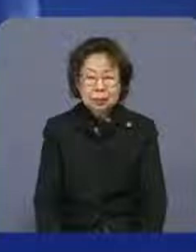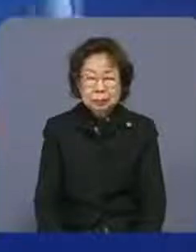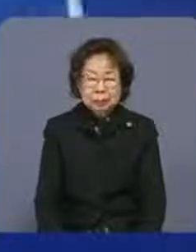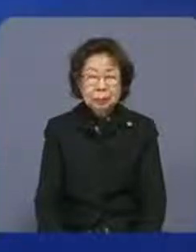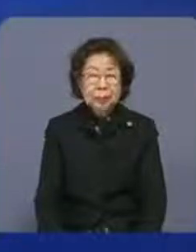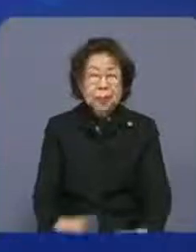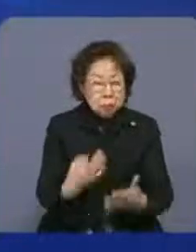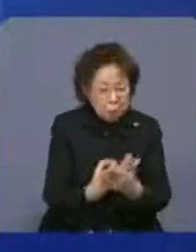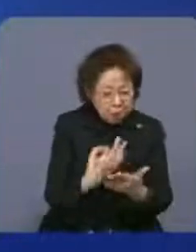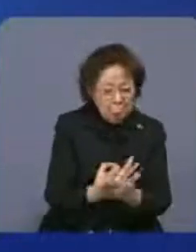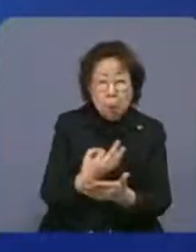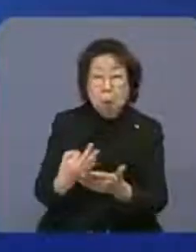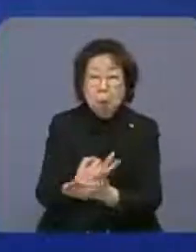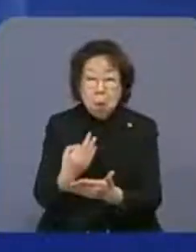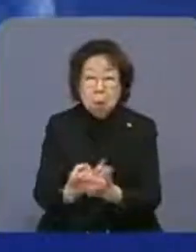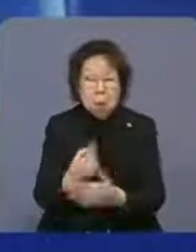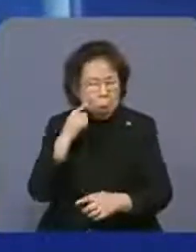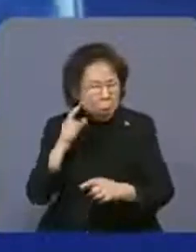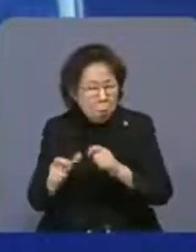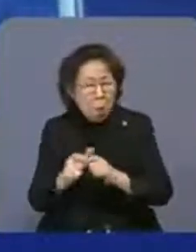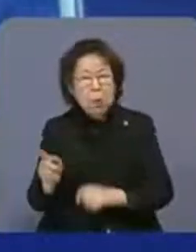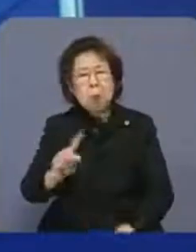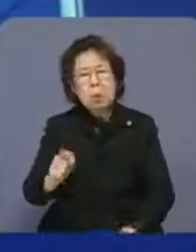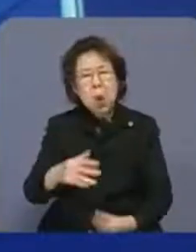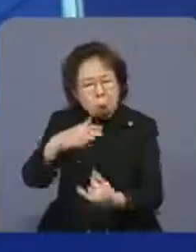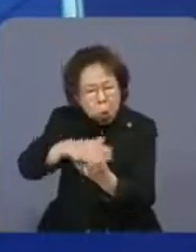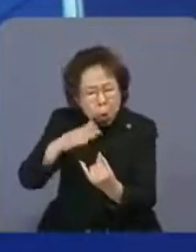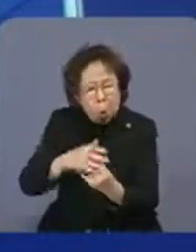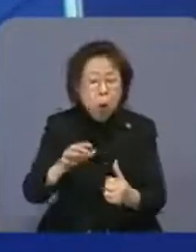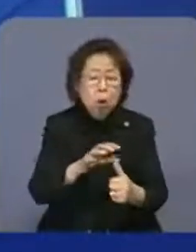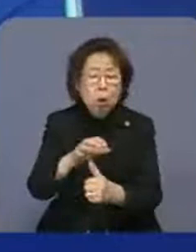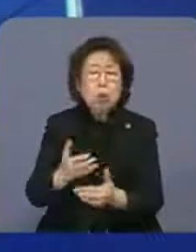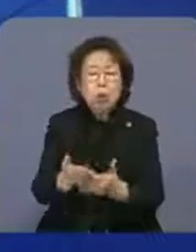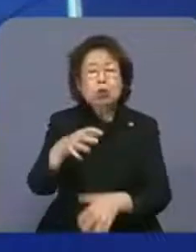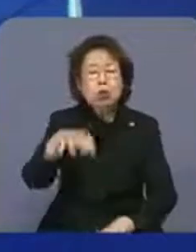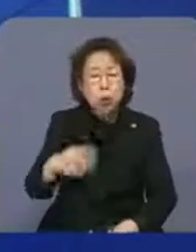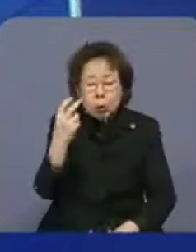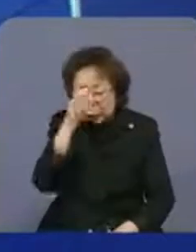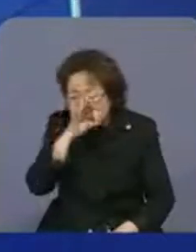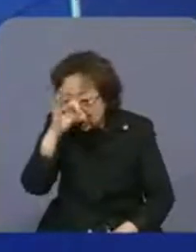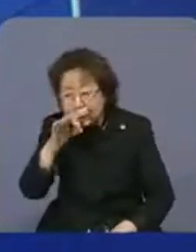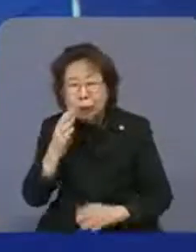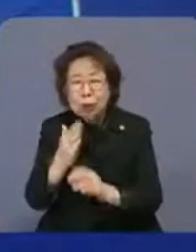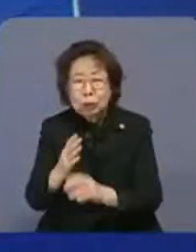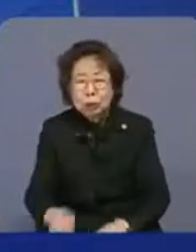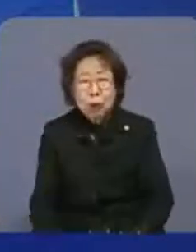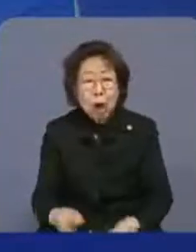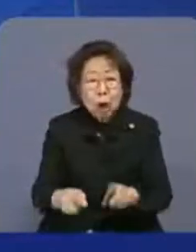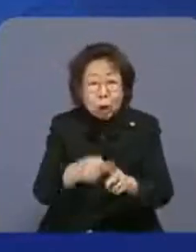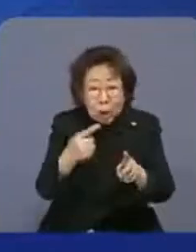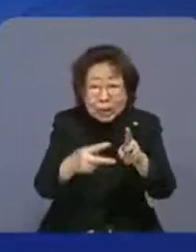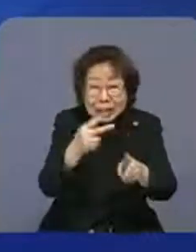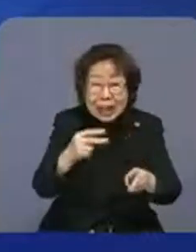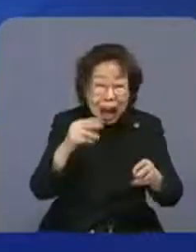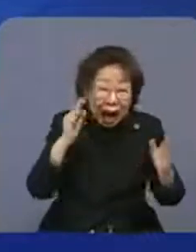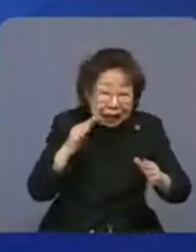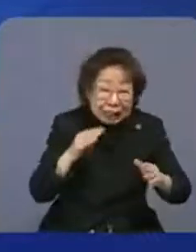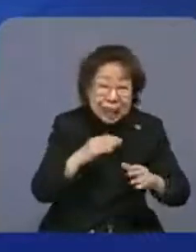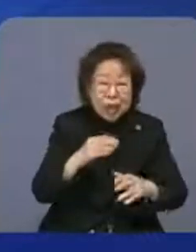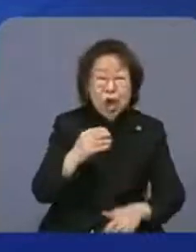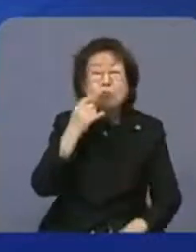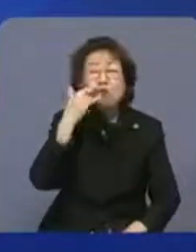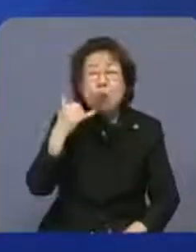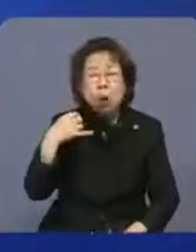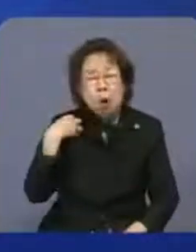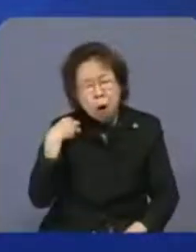네, 맞벌이 부부의 가장 큰 고민은 바로 어린 자녀들을 돌봐줄 곳을 찾는 건데요. 초등학교 저학년 자녀의 돌봄 걱정을